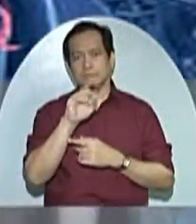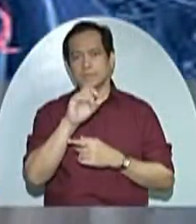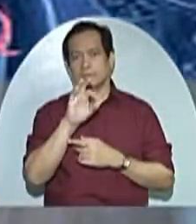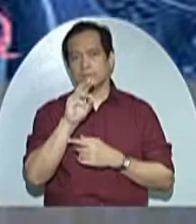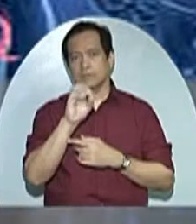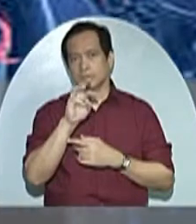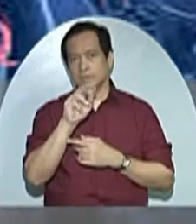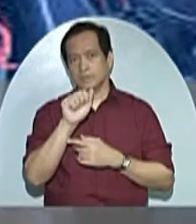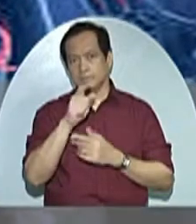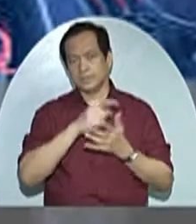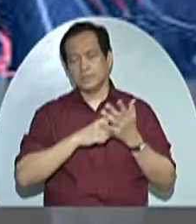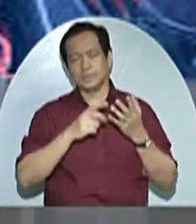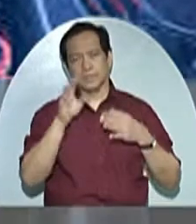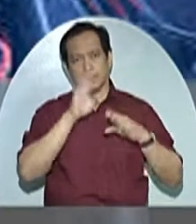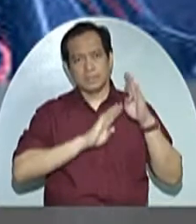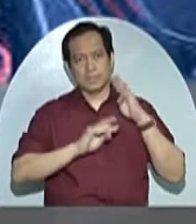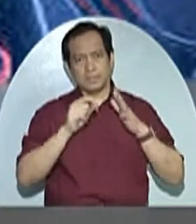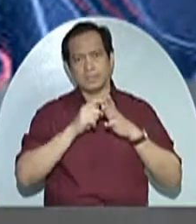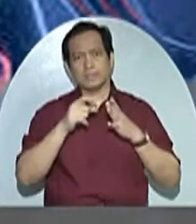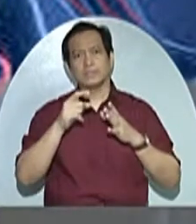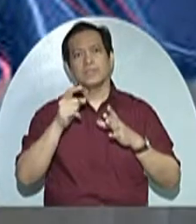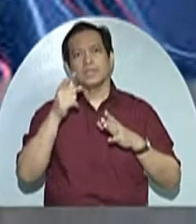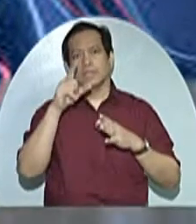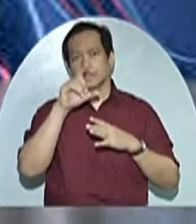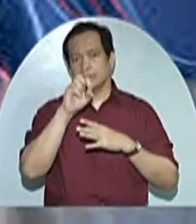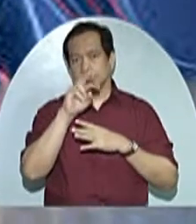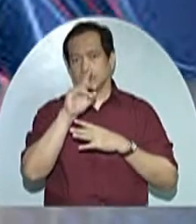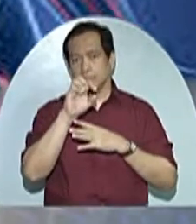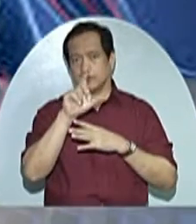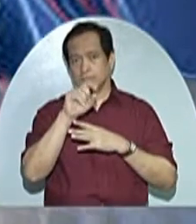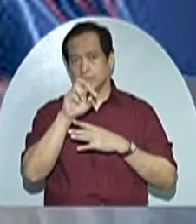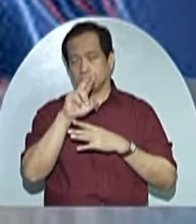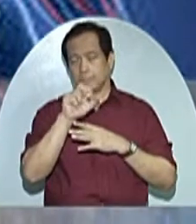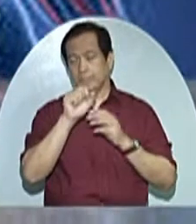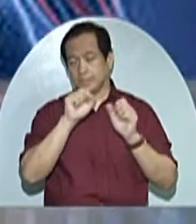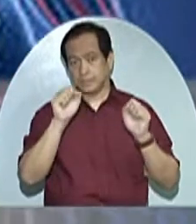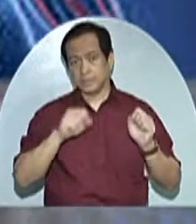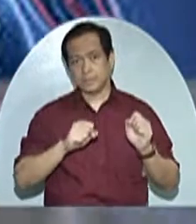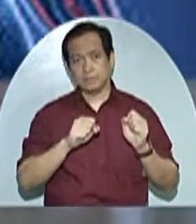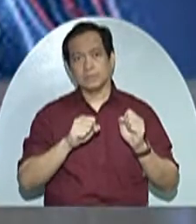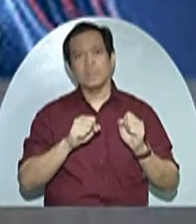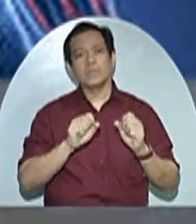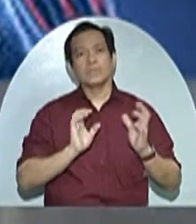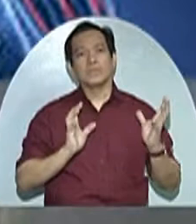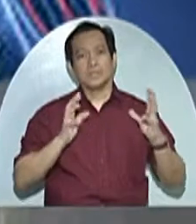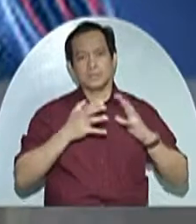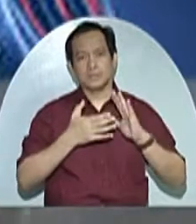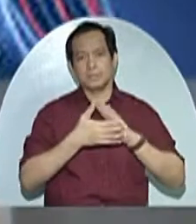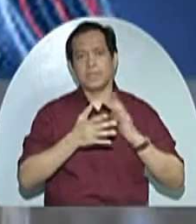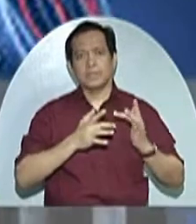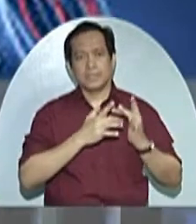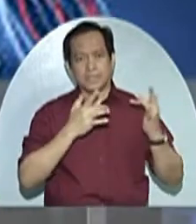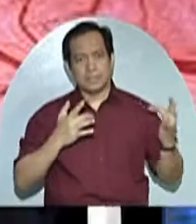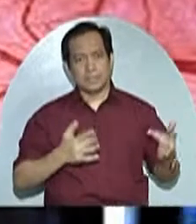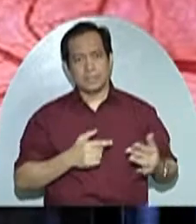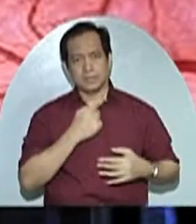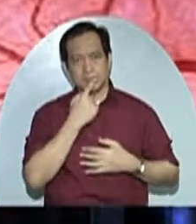Arteriovenous malformation ay isang depekto sa ating circulatory system na binubuo ng ating heart at blood